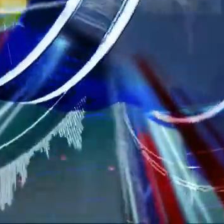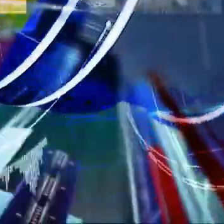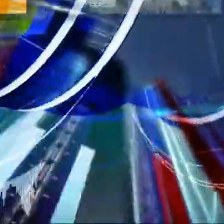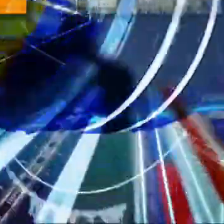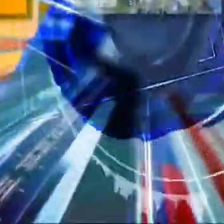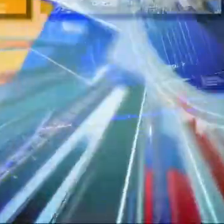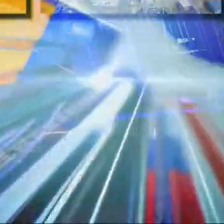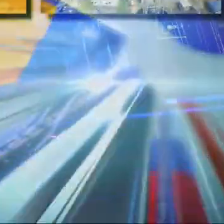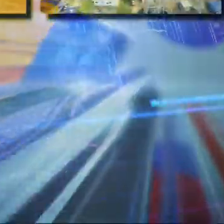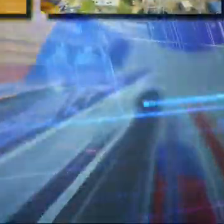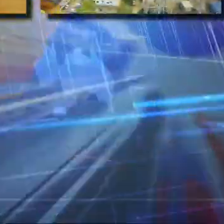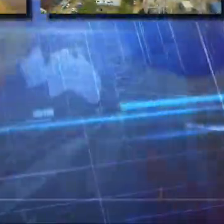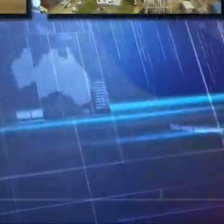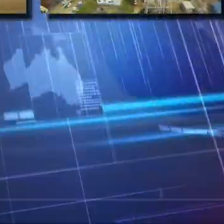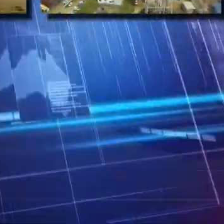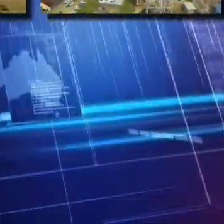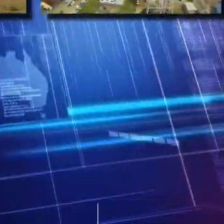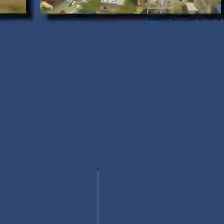MUZIEK